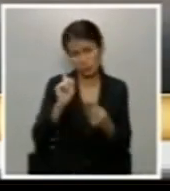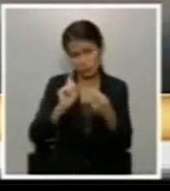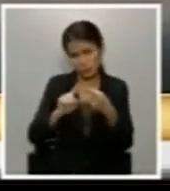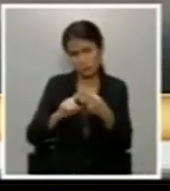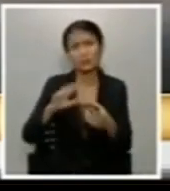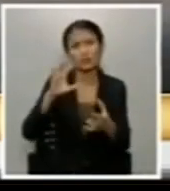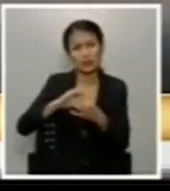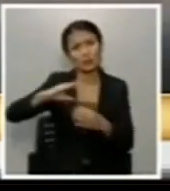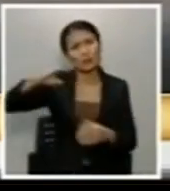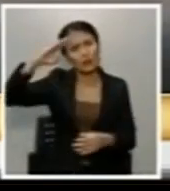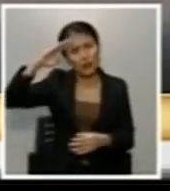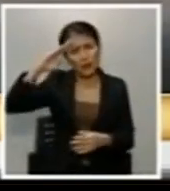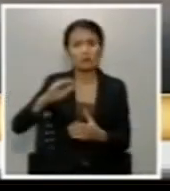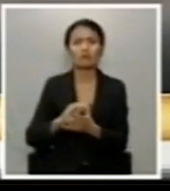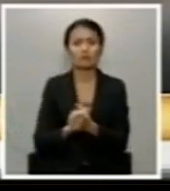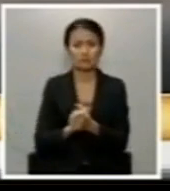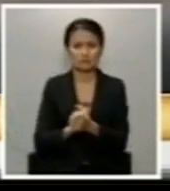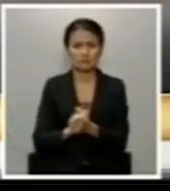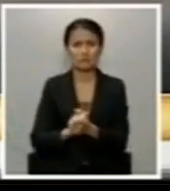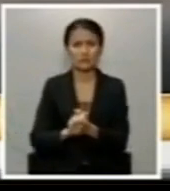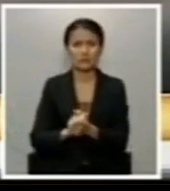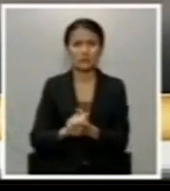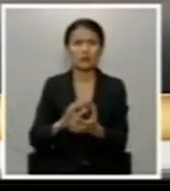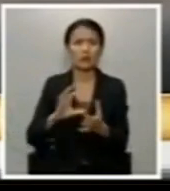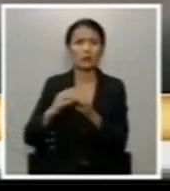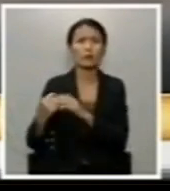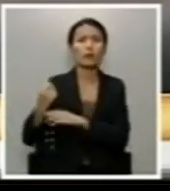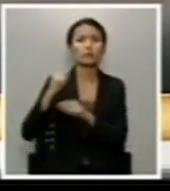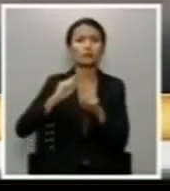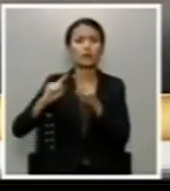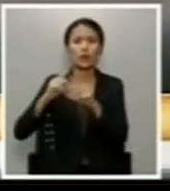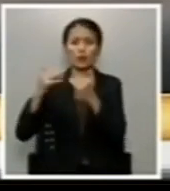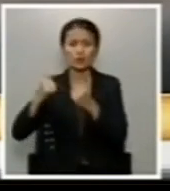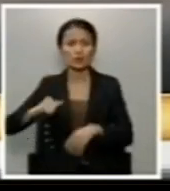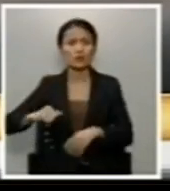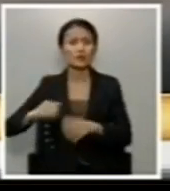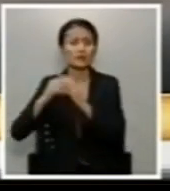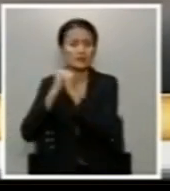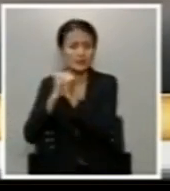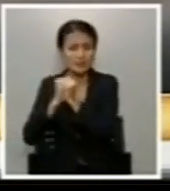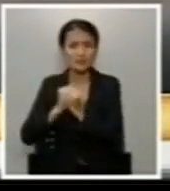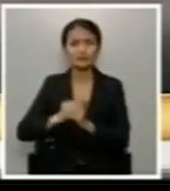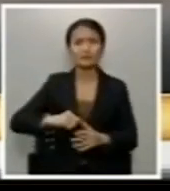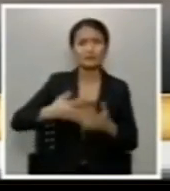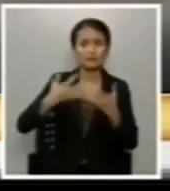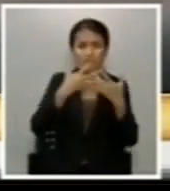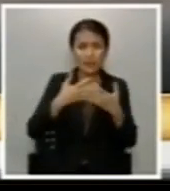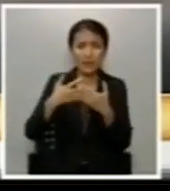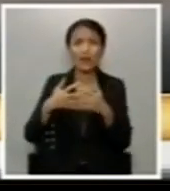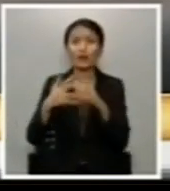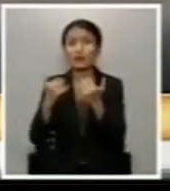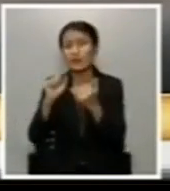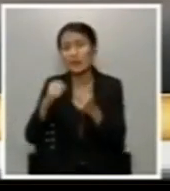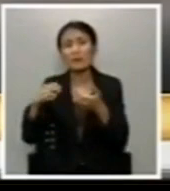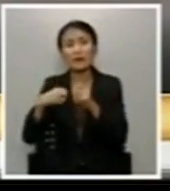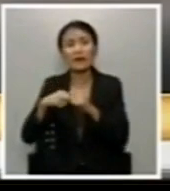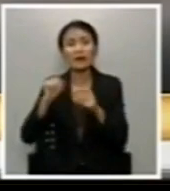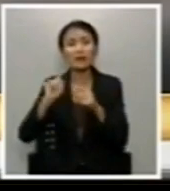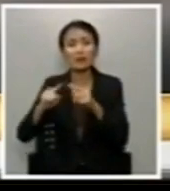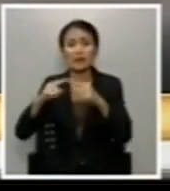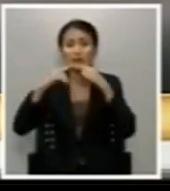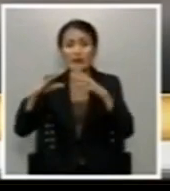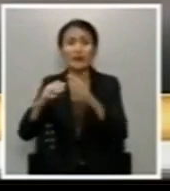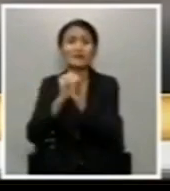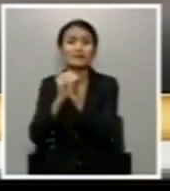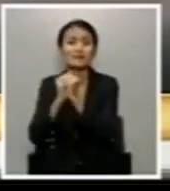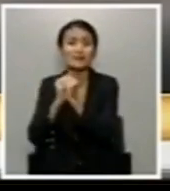นี้จีนและอเมริกาเนี่ยกำลังจะมีปัญหากันอย่างรุนแรงในปัญหาทะเลจีนใต้คาบสมุทรช่อง